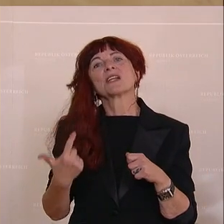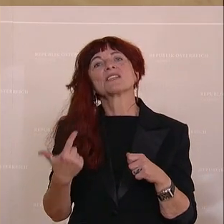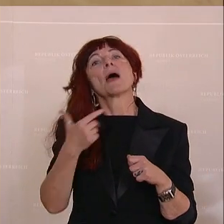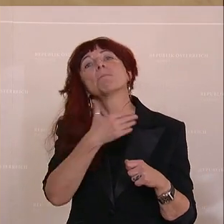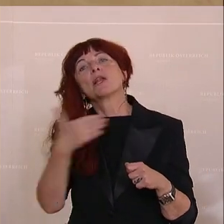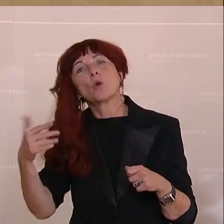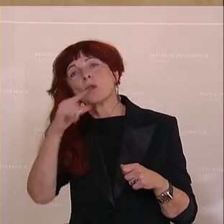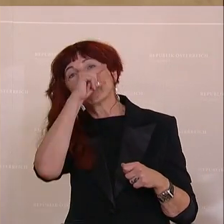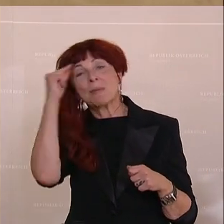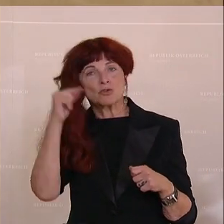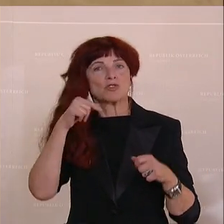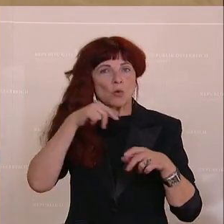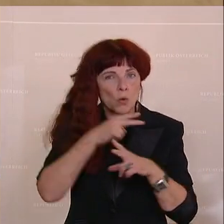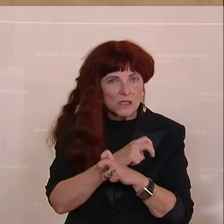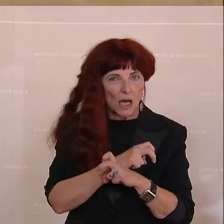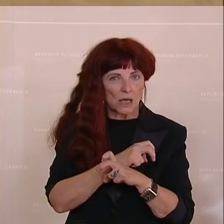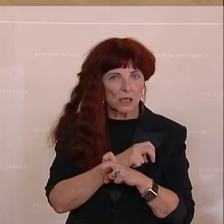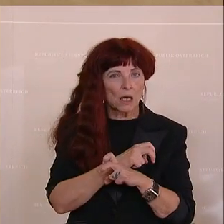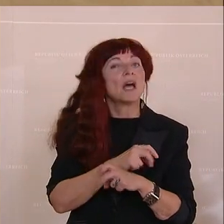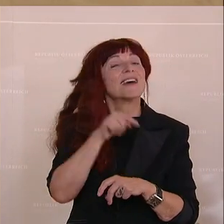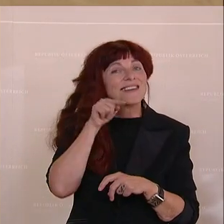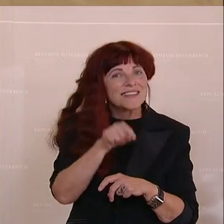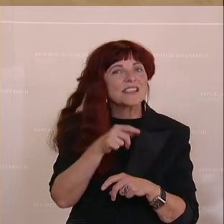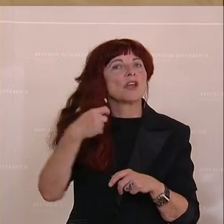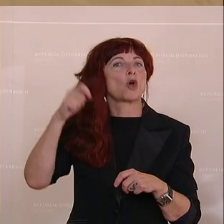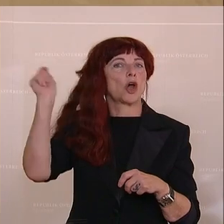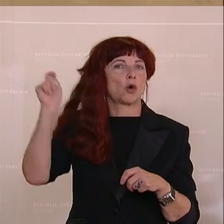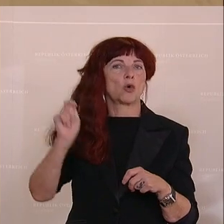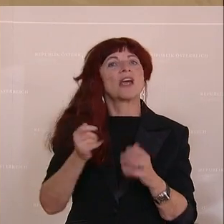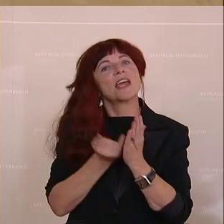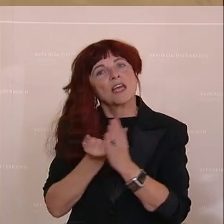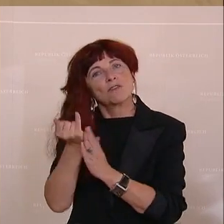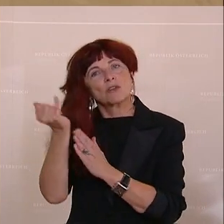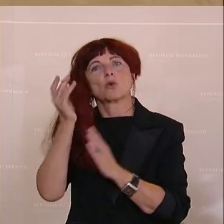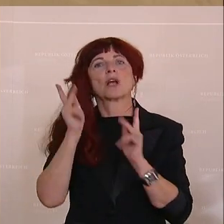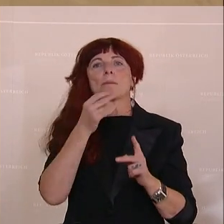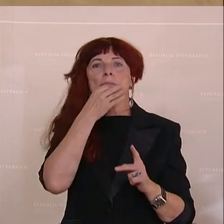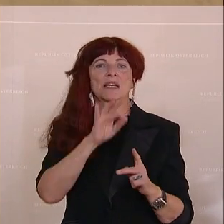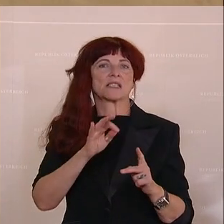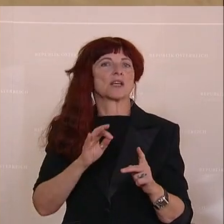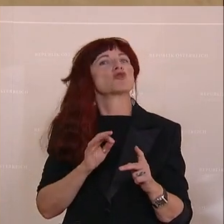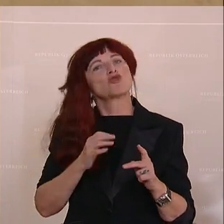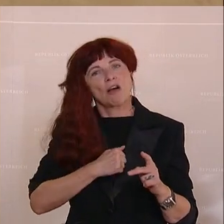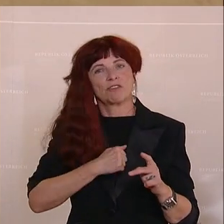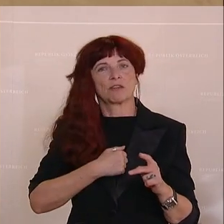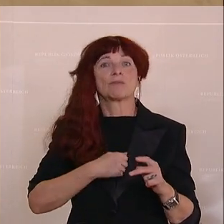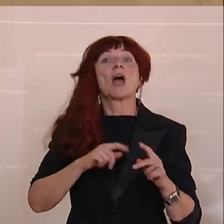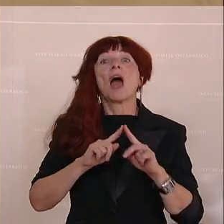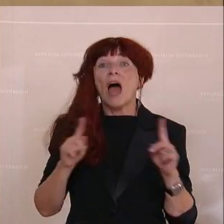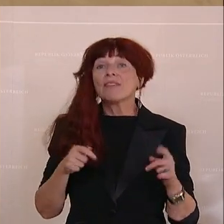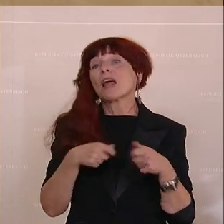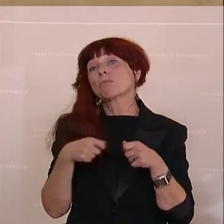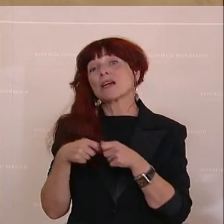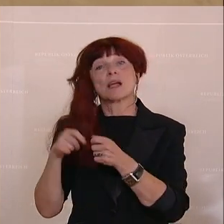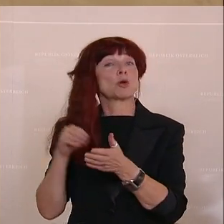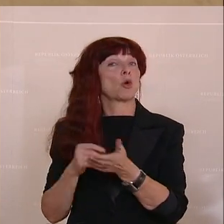Land, die Teuerung und die Inflation und diese Krise bestmöglich bewältigen zu können. Es werden weitere Maßnahmen heute noch hier beschlossen,